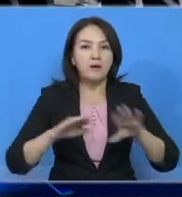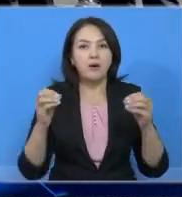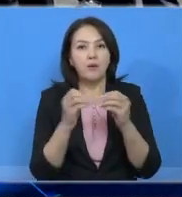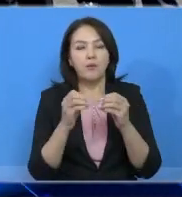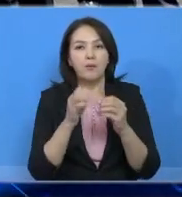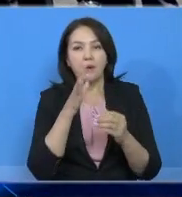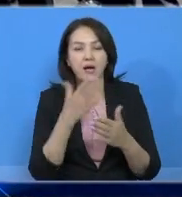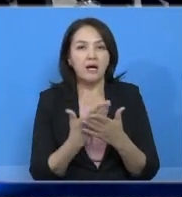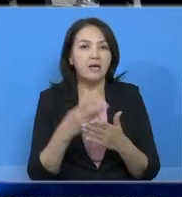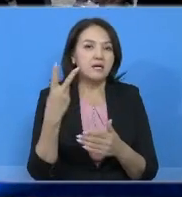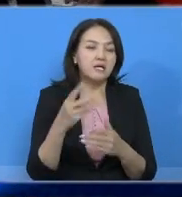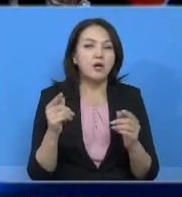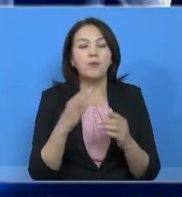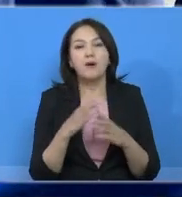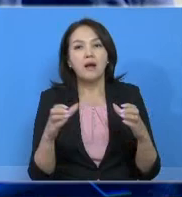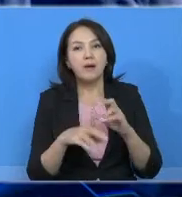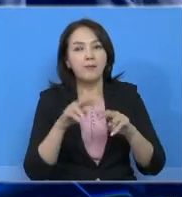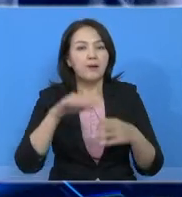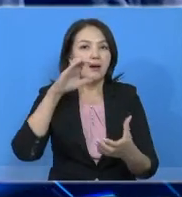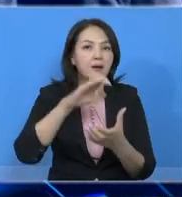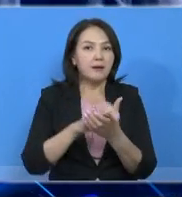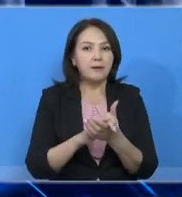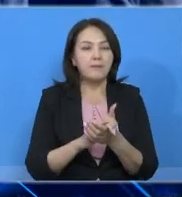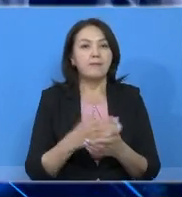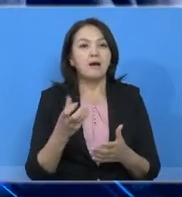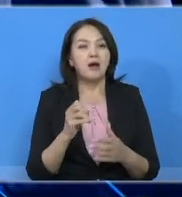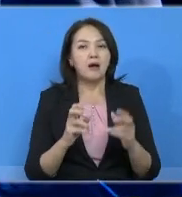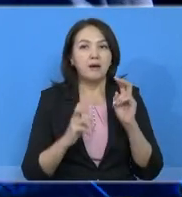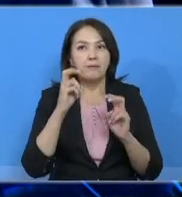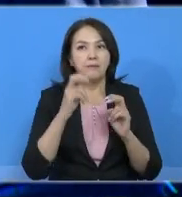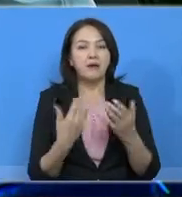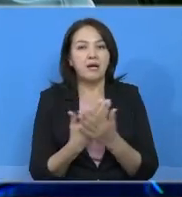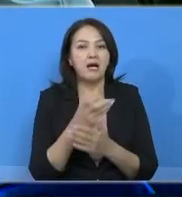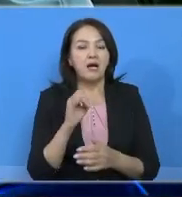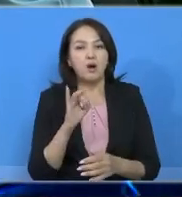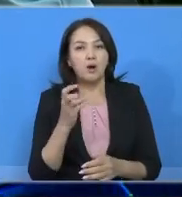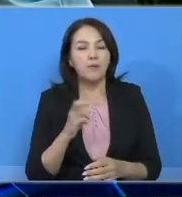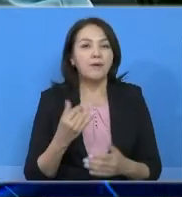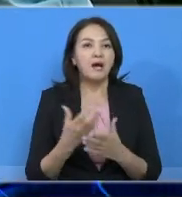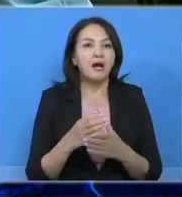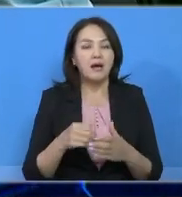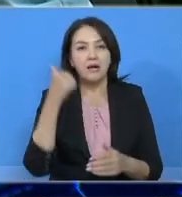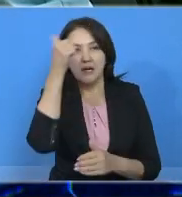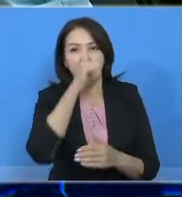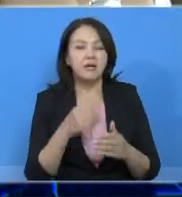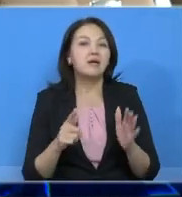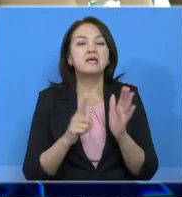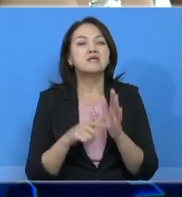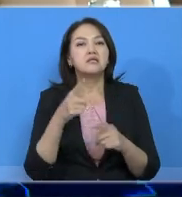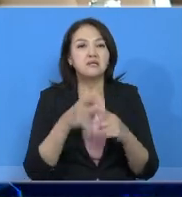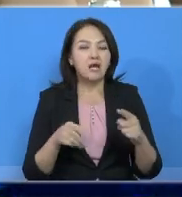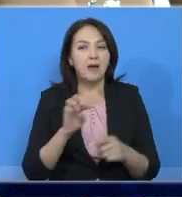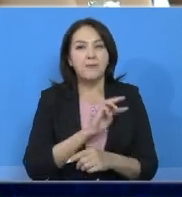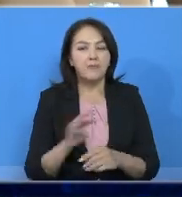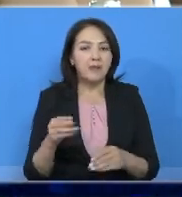жылдық шахтасының екінші кезеңінің құрылысымен танысты. Шахтаның жаңа кезеңі хром кенінің өндіріс көлемін жылына 7,5 миллион тоннаға